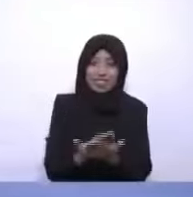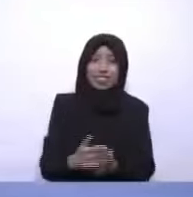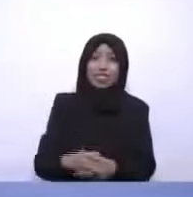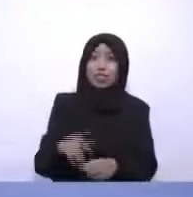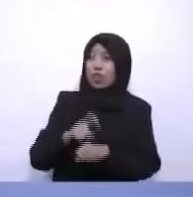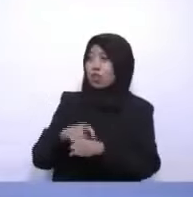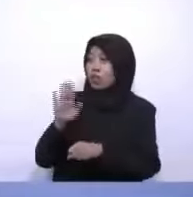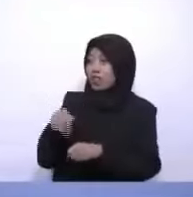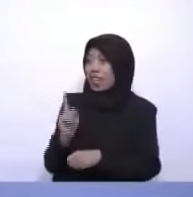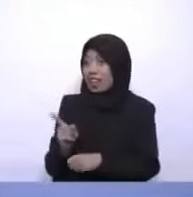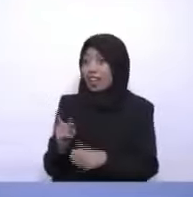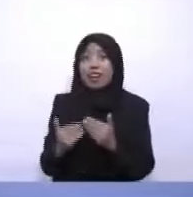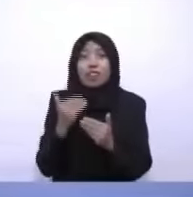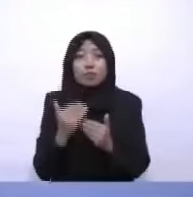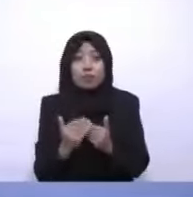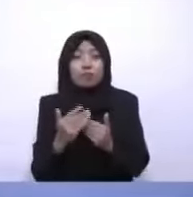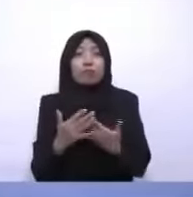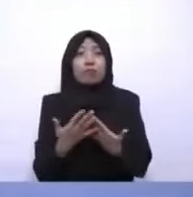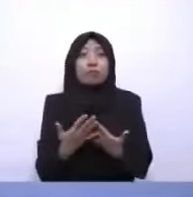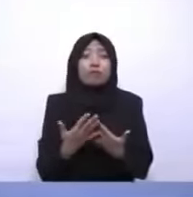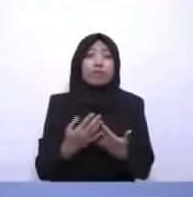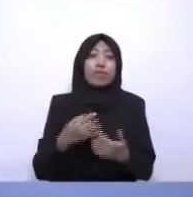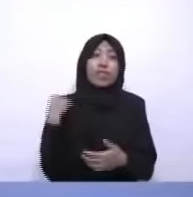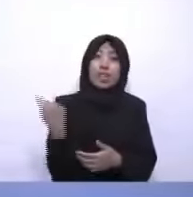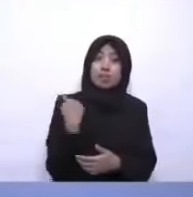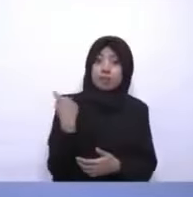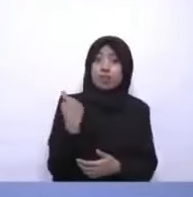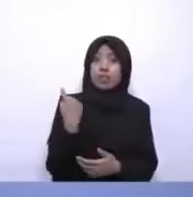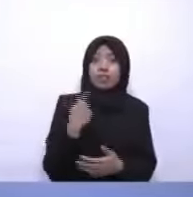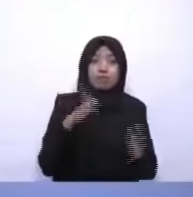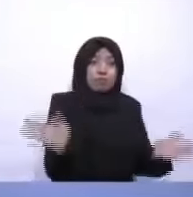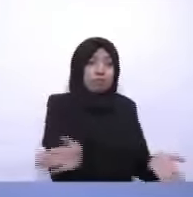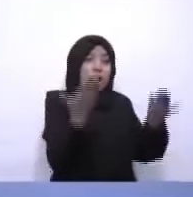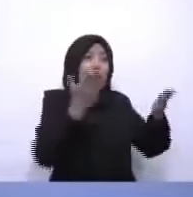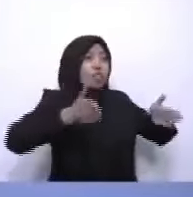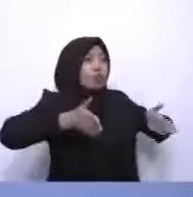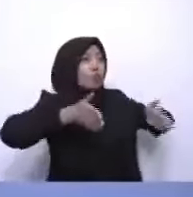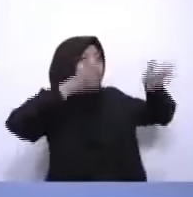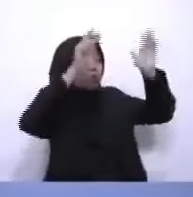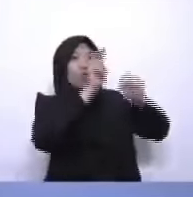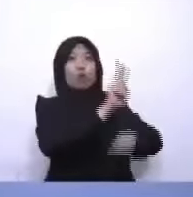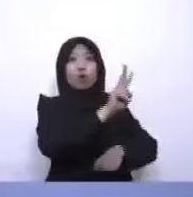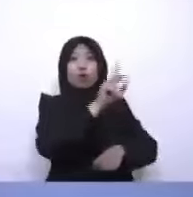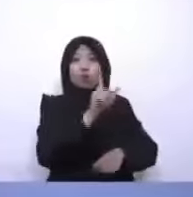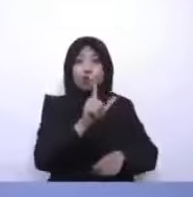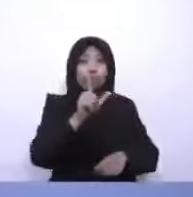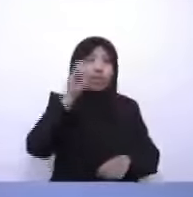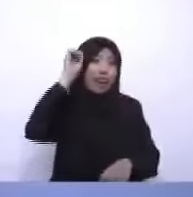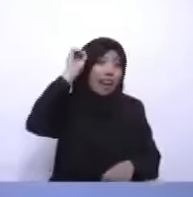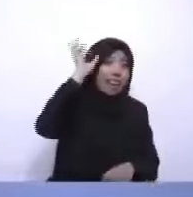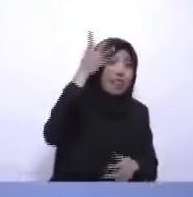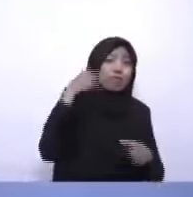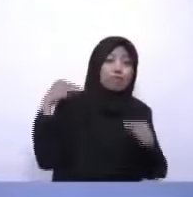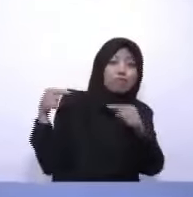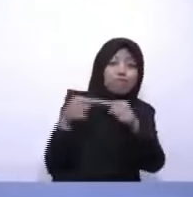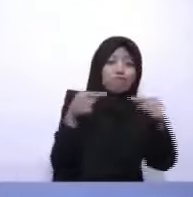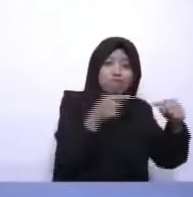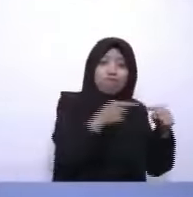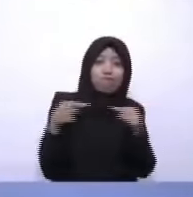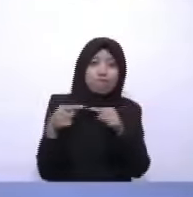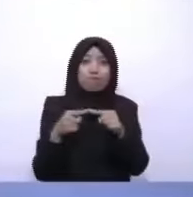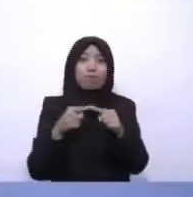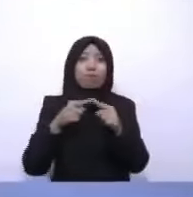masih silakan ada. Ditambahkan. Dan tentunya kenapa kami akan membangun gedung 27 kreatif terpadu untuk